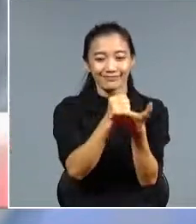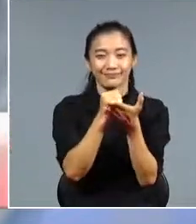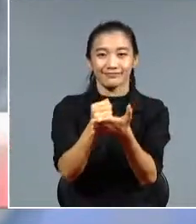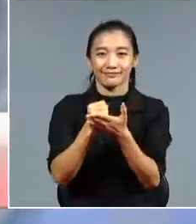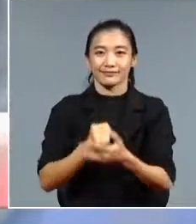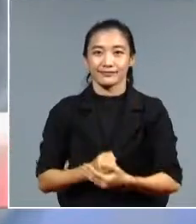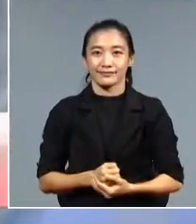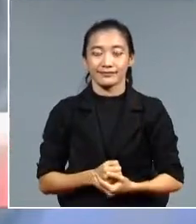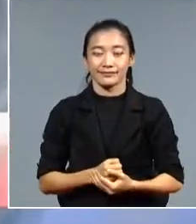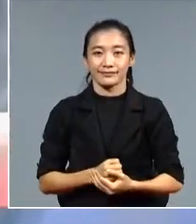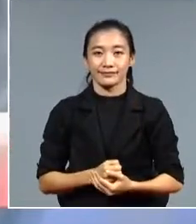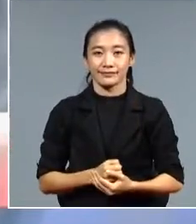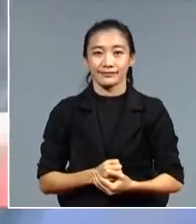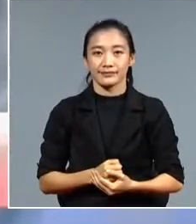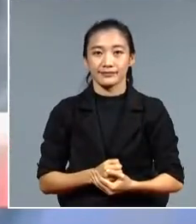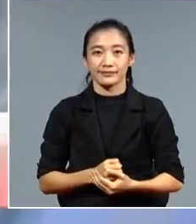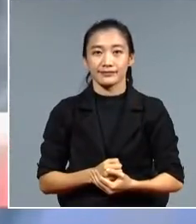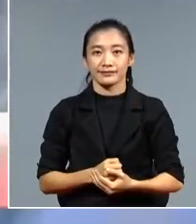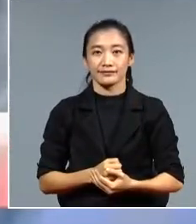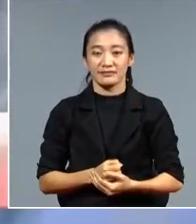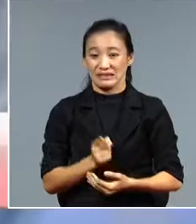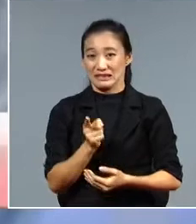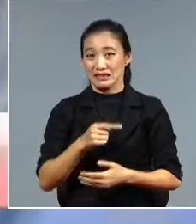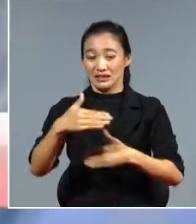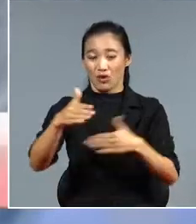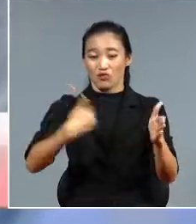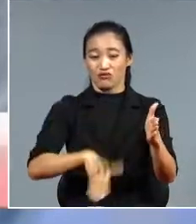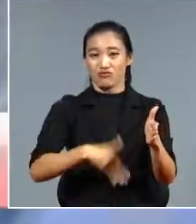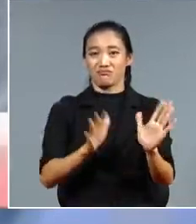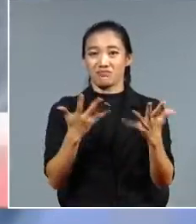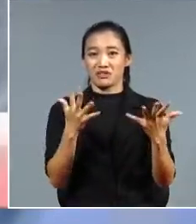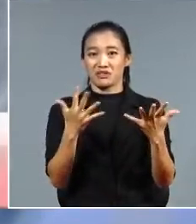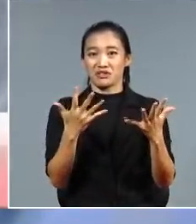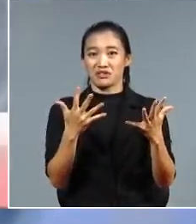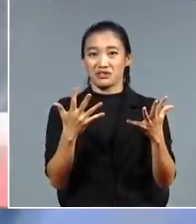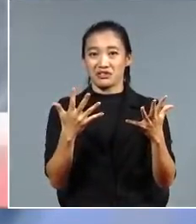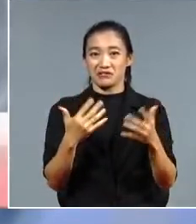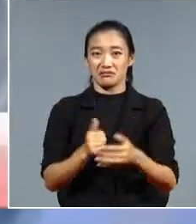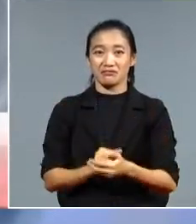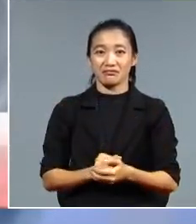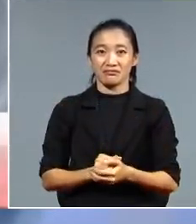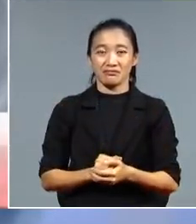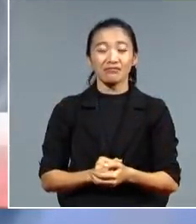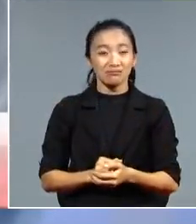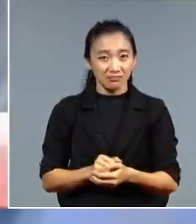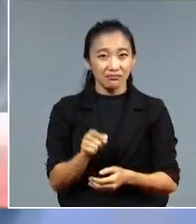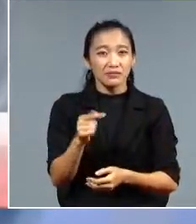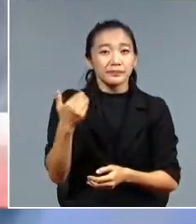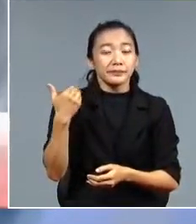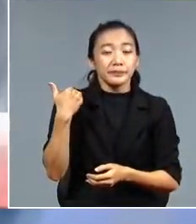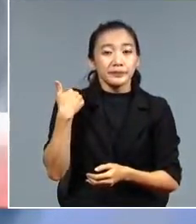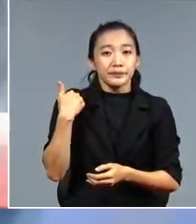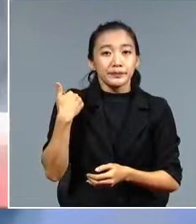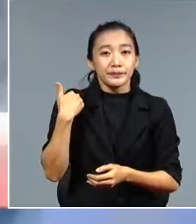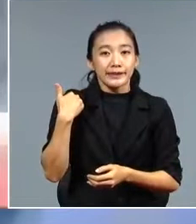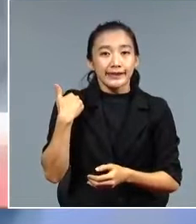เนี่ยครับ ห้องน้ำก็ไม่มี ไม่มีห้องน้ำไม่มี ค่ะ รู้สึกว่าล่าสุดนี่จะมีการสร้